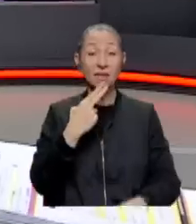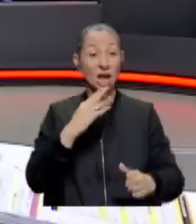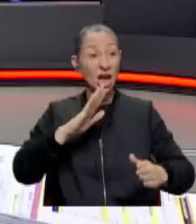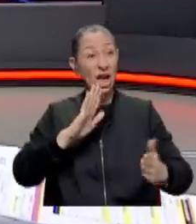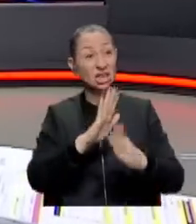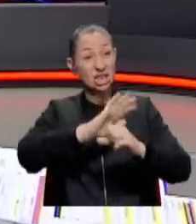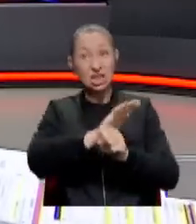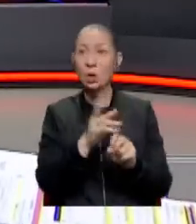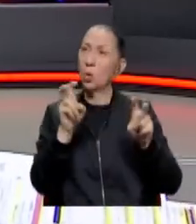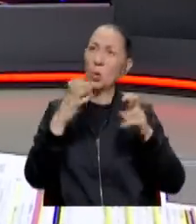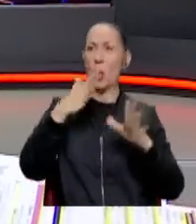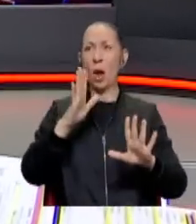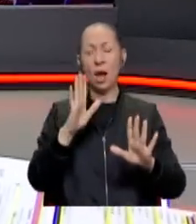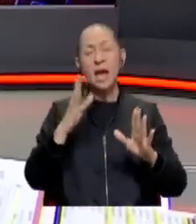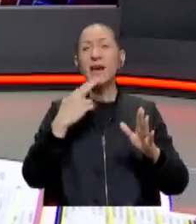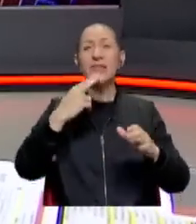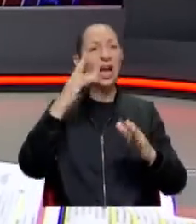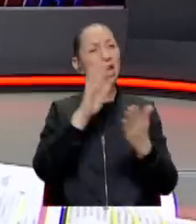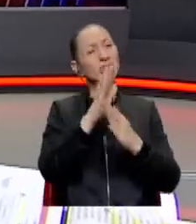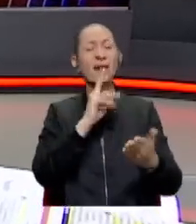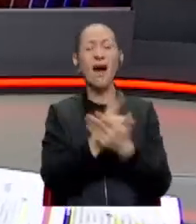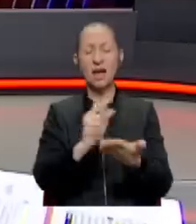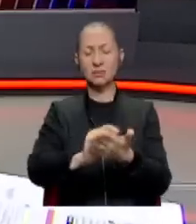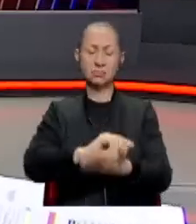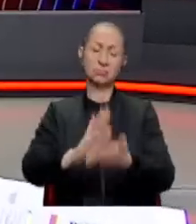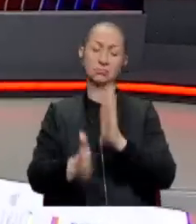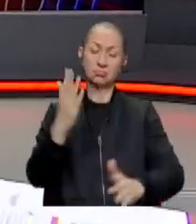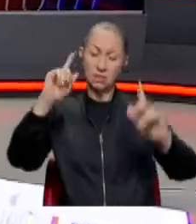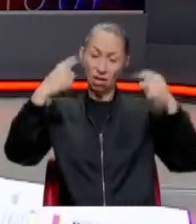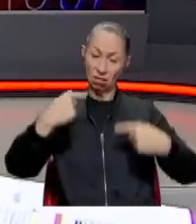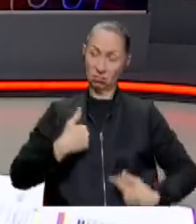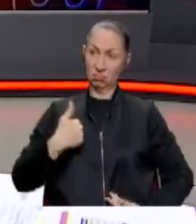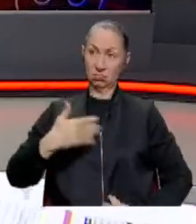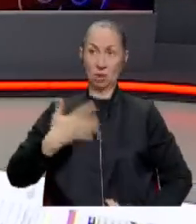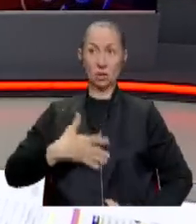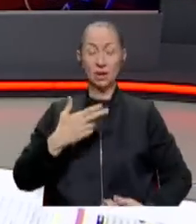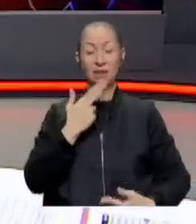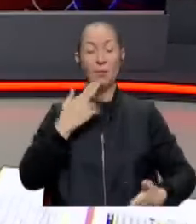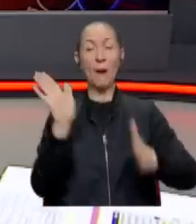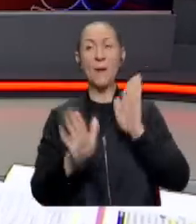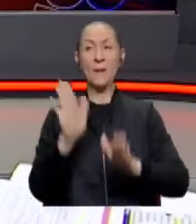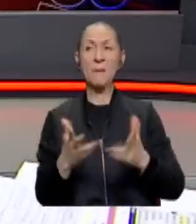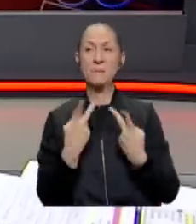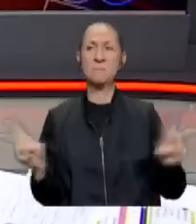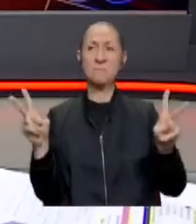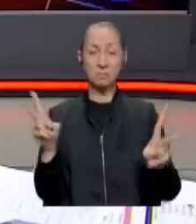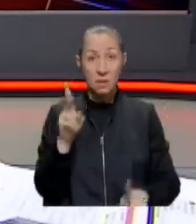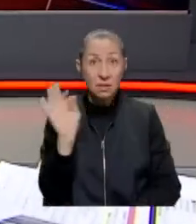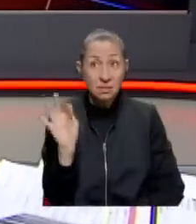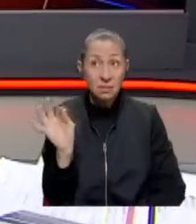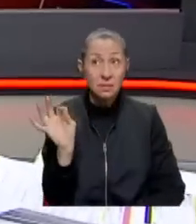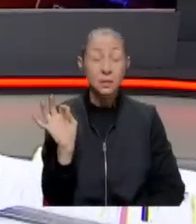karşı şiddette mesele yok kadına karşı şiddette yaz karar vermeye çıksın yetkili kullan kadınlar dayak yesin yani